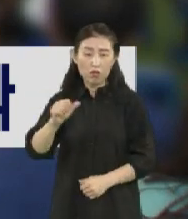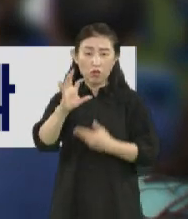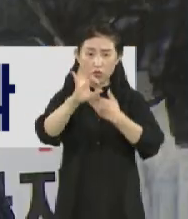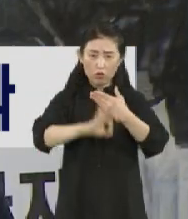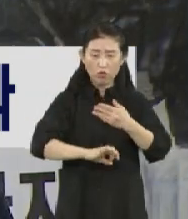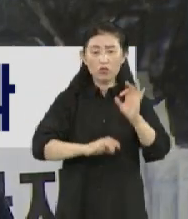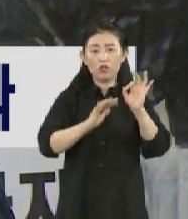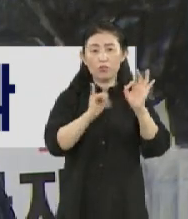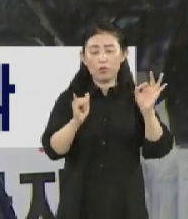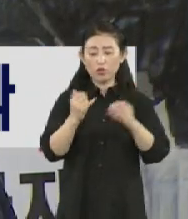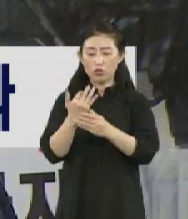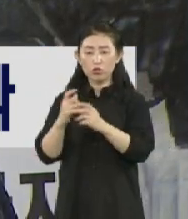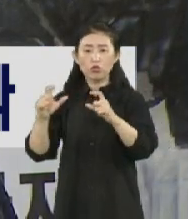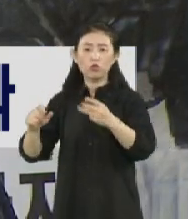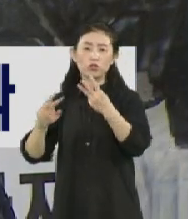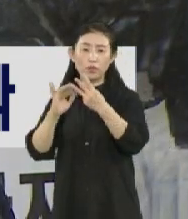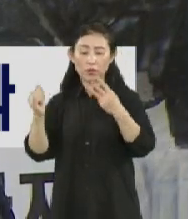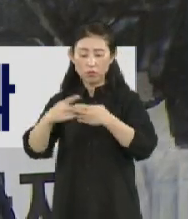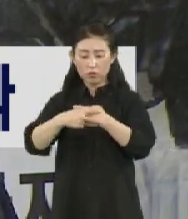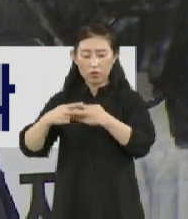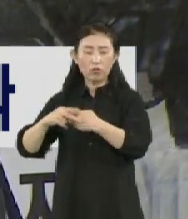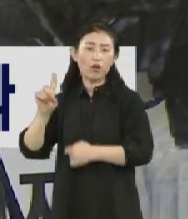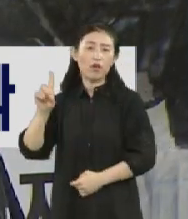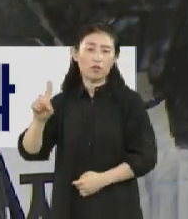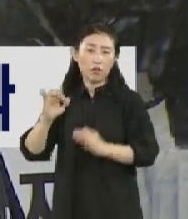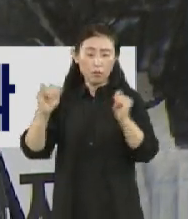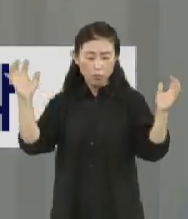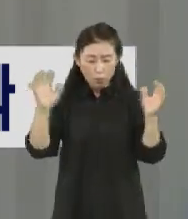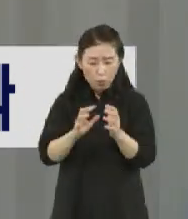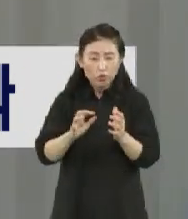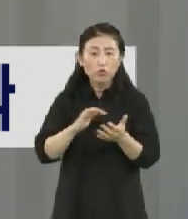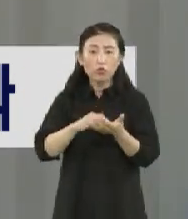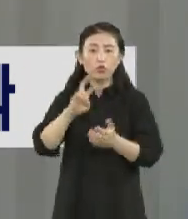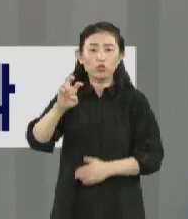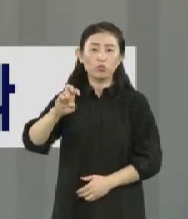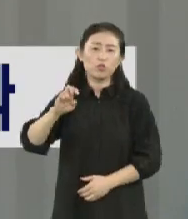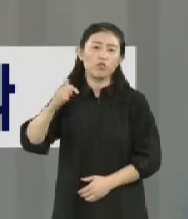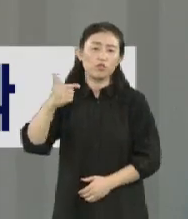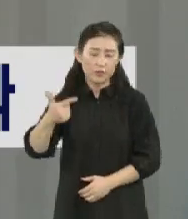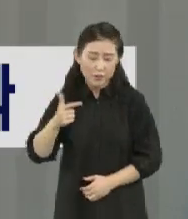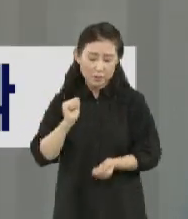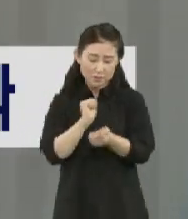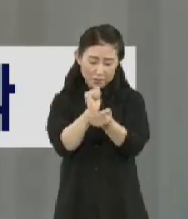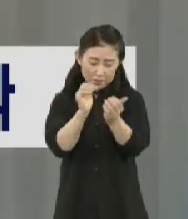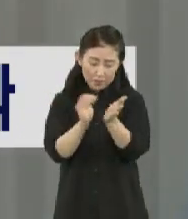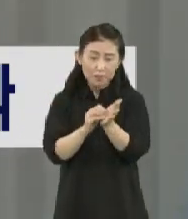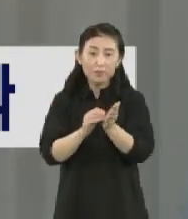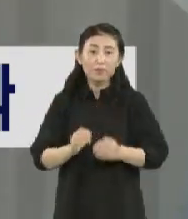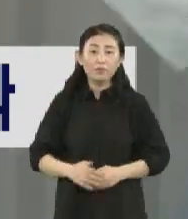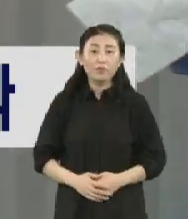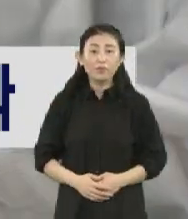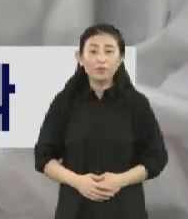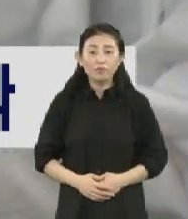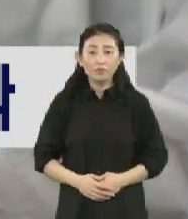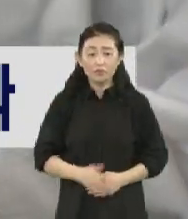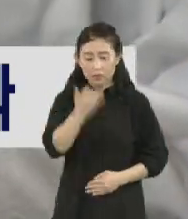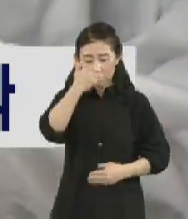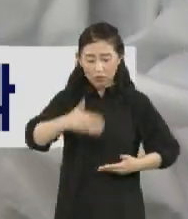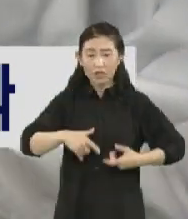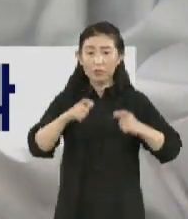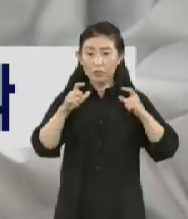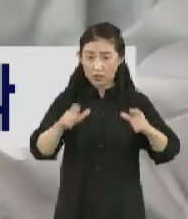서구 10명 유성구 3명 대덕구 1명 등 모두 26명이 코로나 일고 양성 판정을 받았습니다